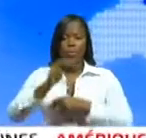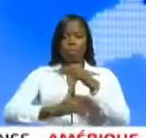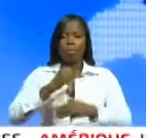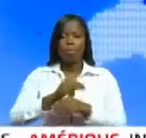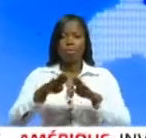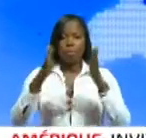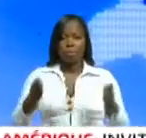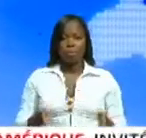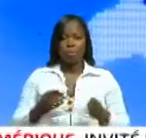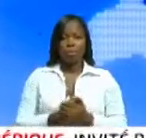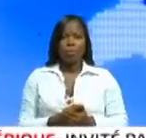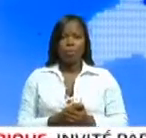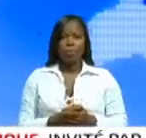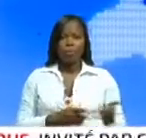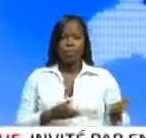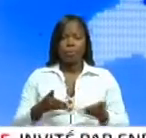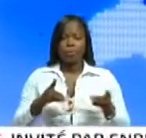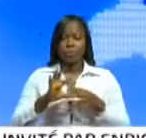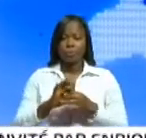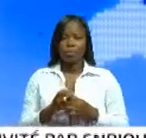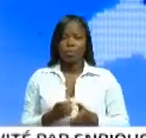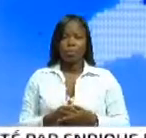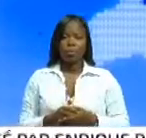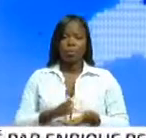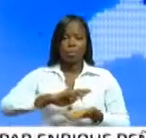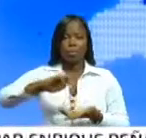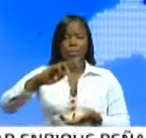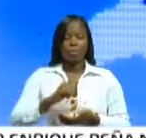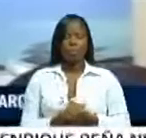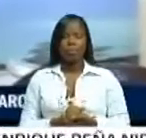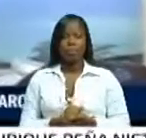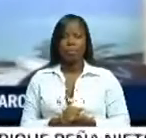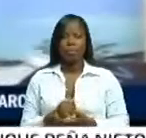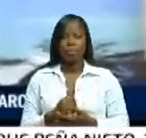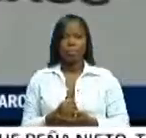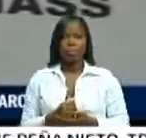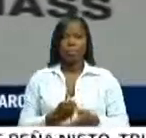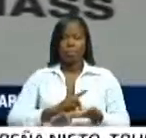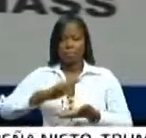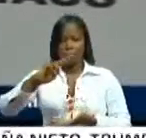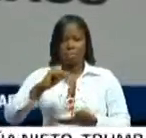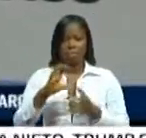entreprises alassane guiraud et le recteur de l'université le voici au micro de mamadou diop parce que l'ue négocié dudit salon el haiba